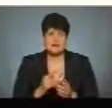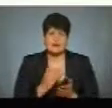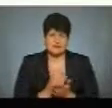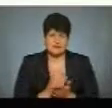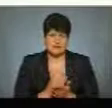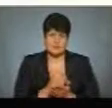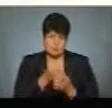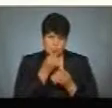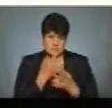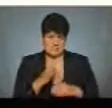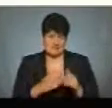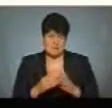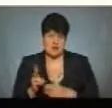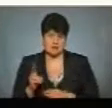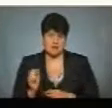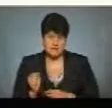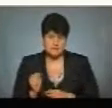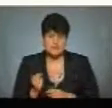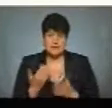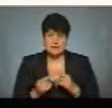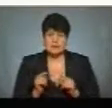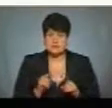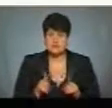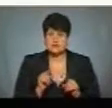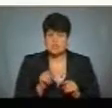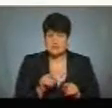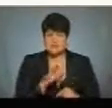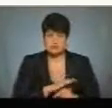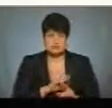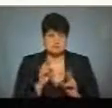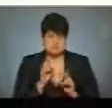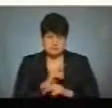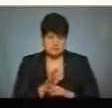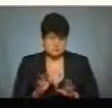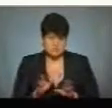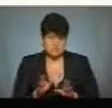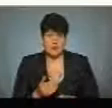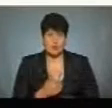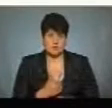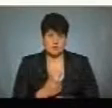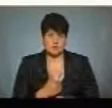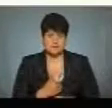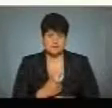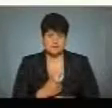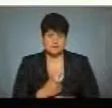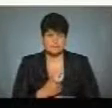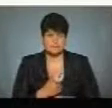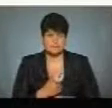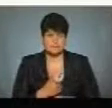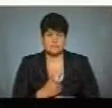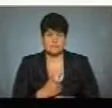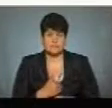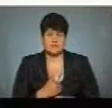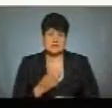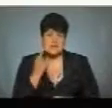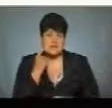є позитивна практика. Але, знову ж таки, те, що її використовують не зовсім так, як би хотілося, ну, тобто, ну,